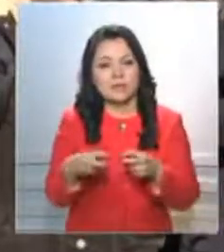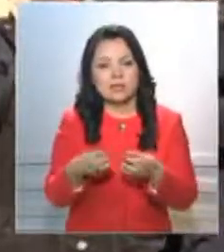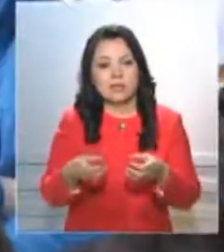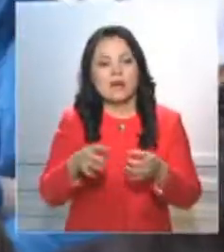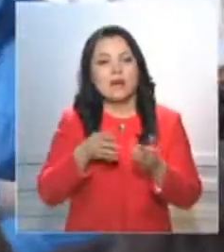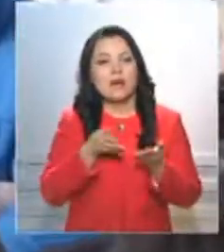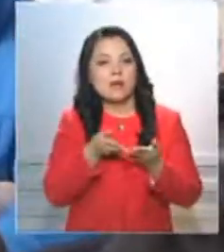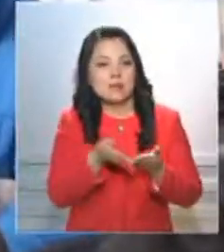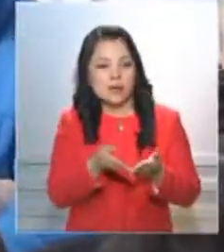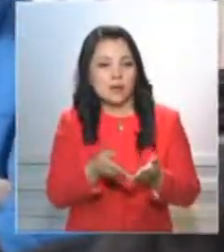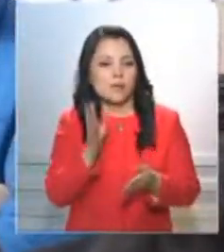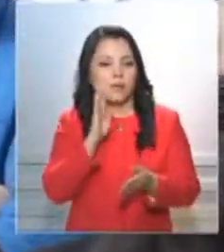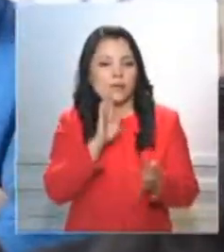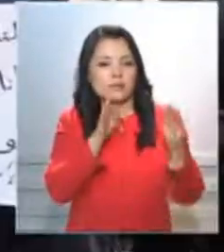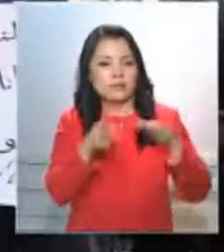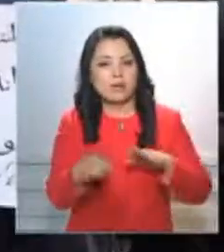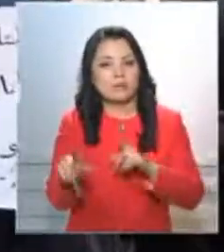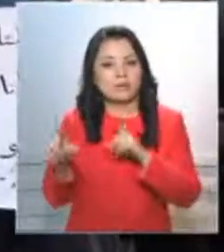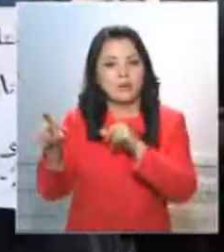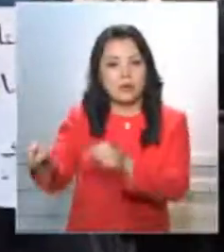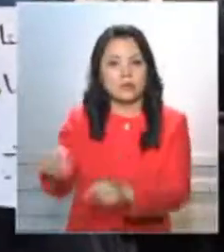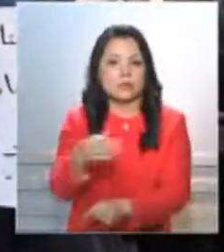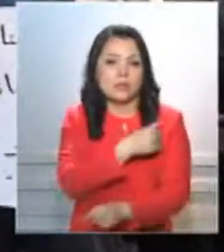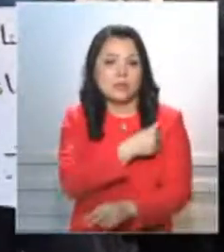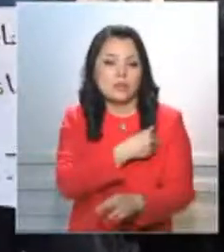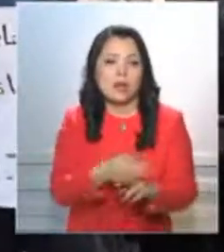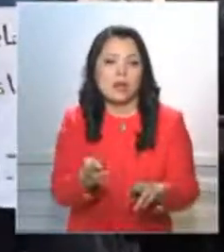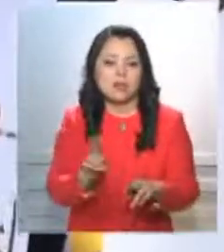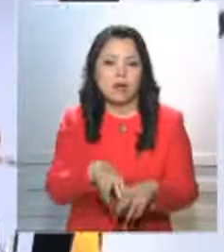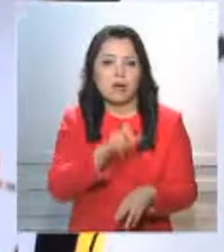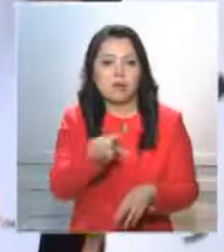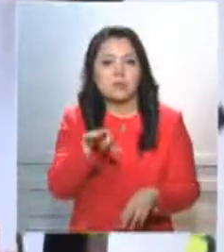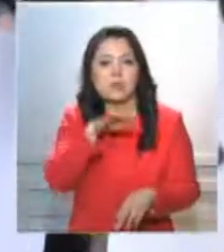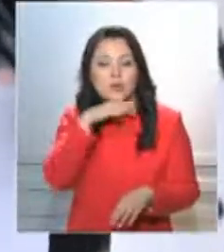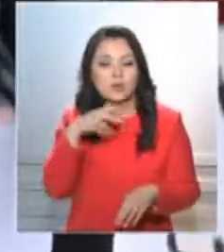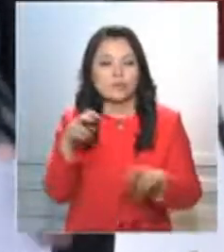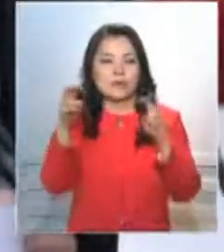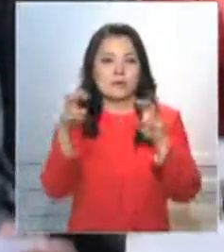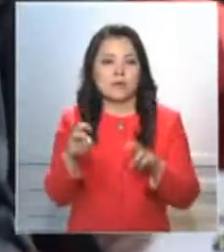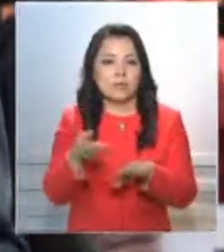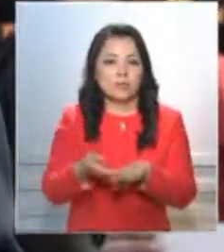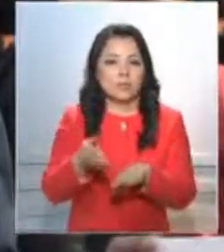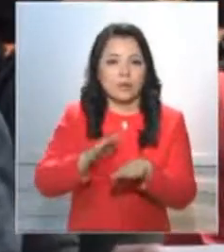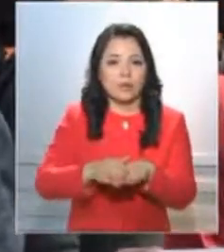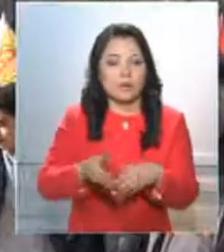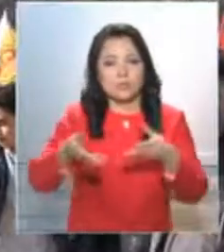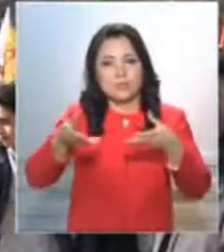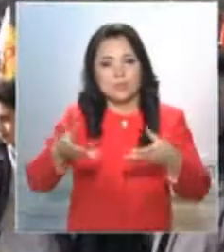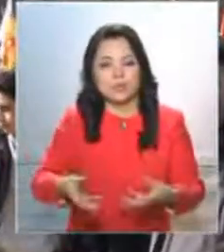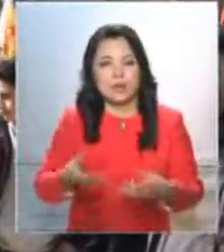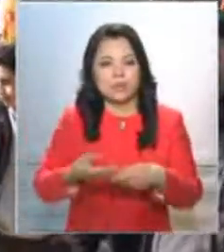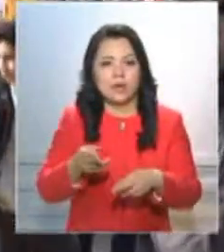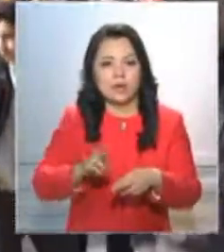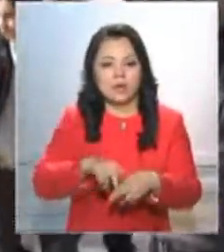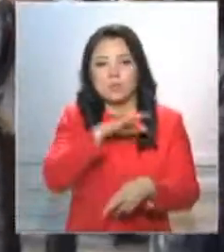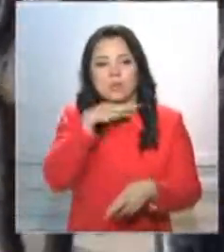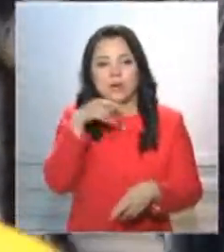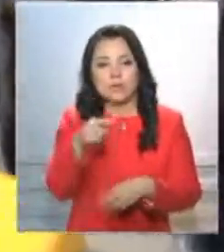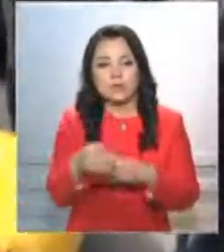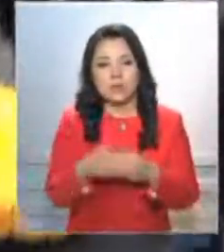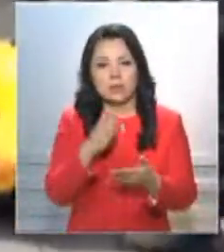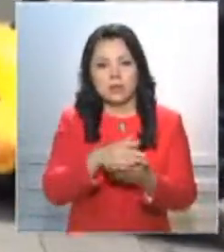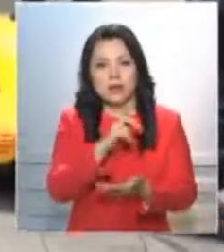орта теңізін жүзіп өтеді. Су көлігінде шамадан тыс көп адамның отыруы салдарынан бұған дейін мыңдаған босқын ажал құшқан